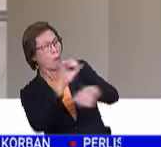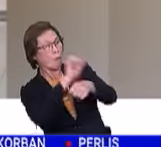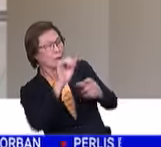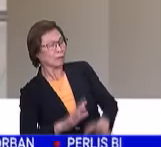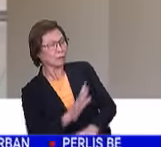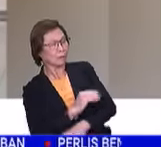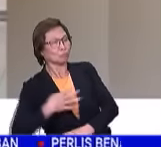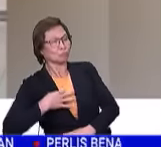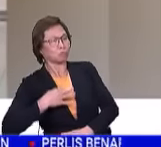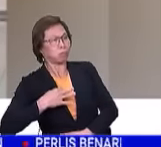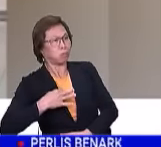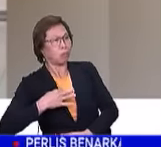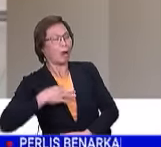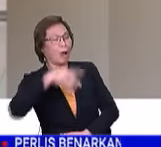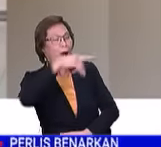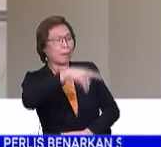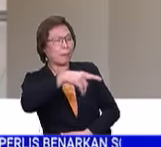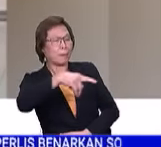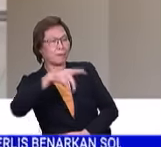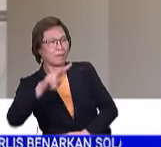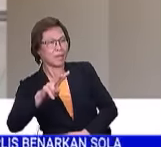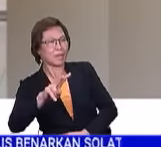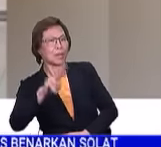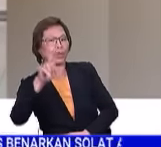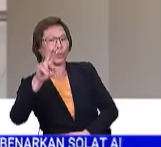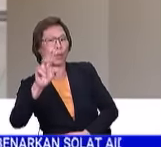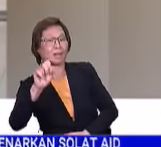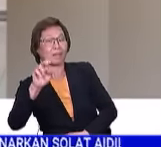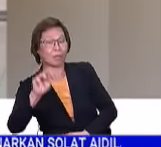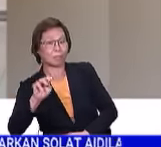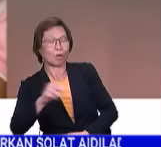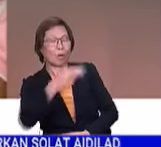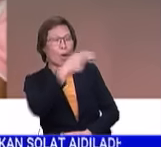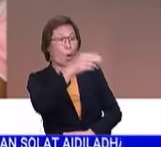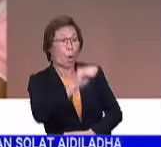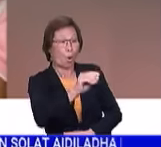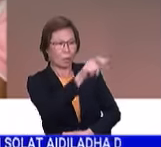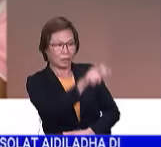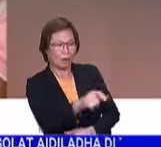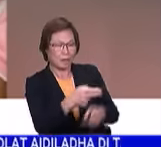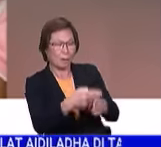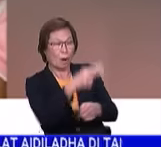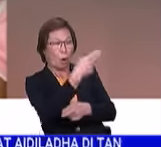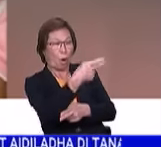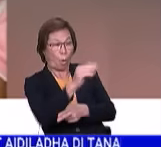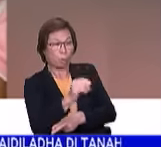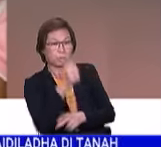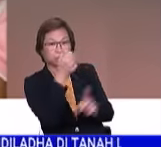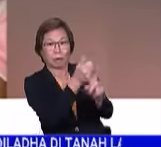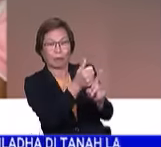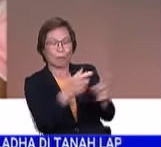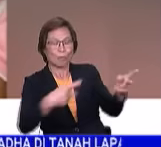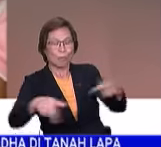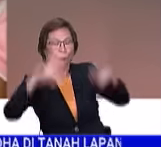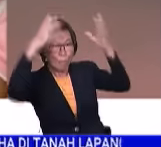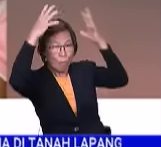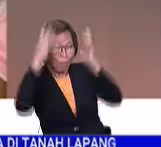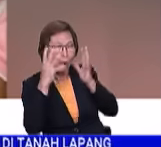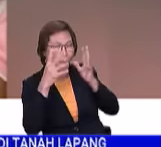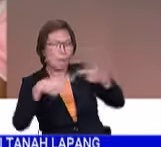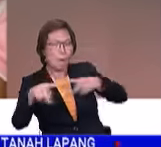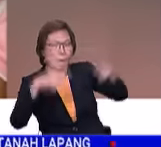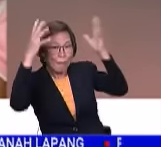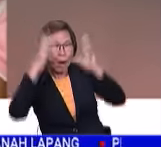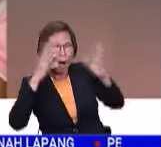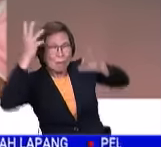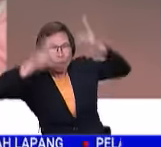dan sukarelawan Pusat Pemberian Vaksin USM. Ho Bun Chun berkata dirinya mengenakan beg plastik di kepala kerana